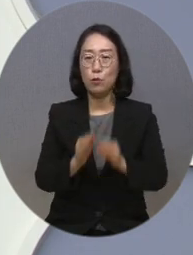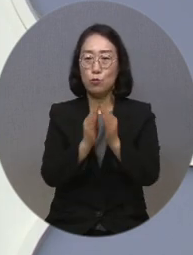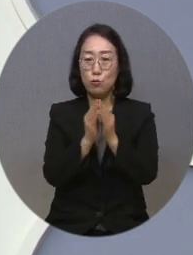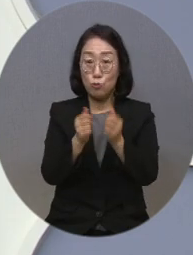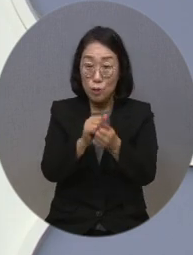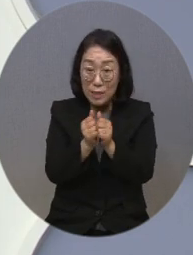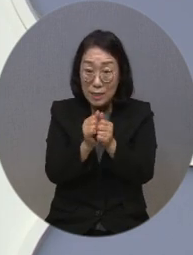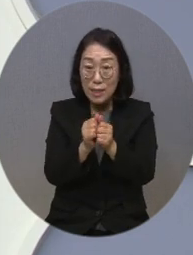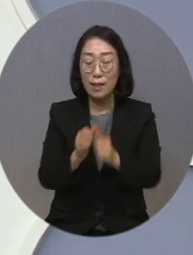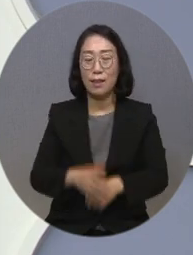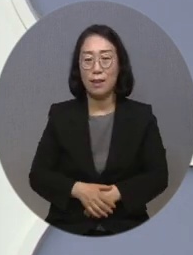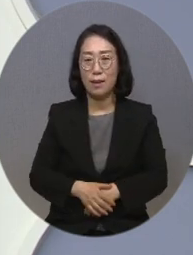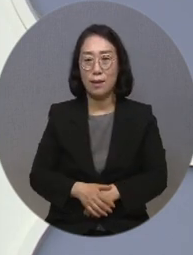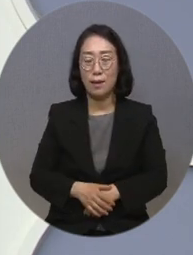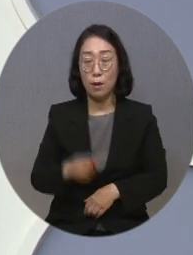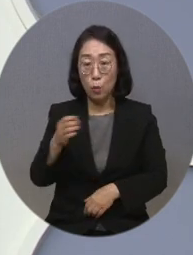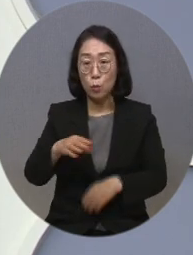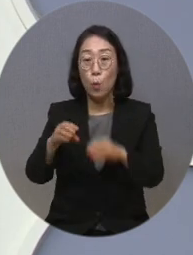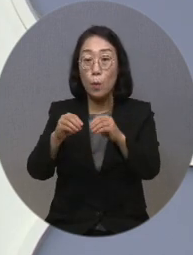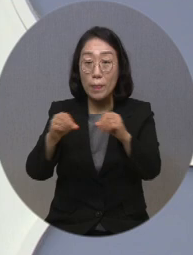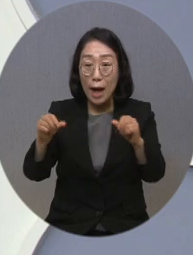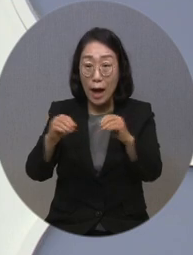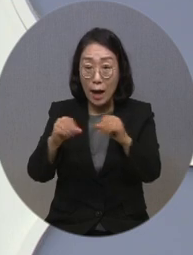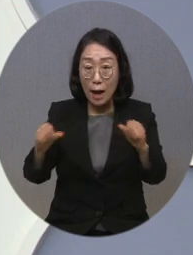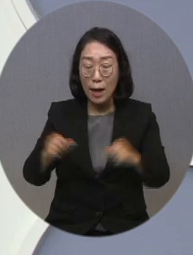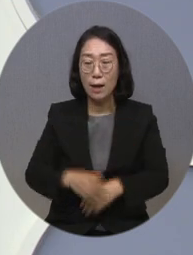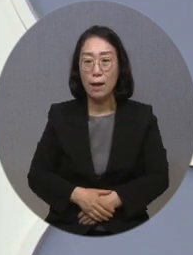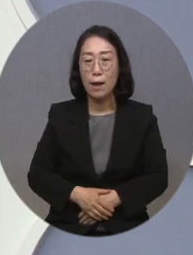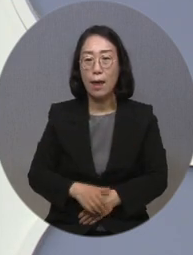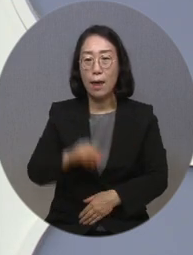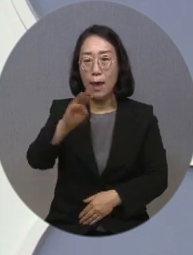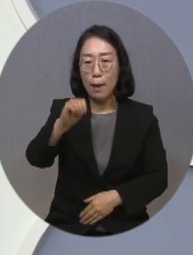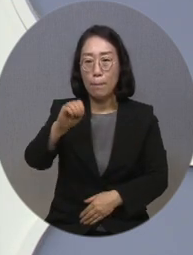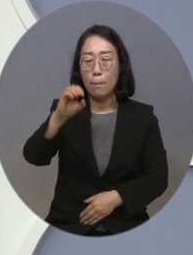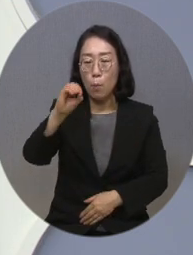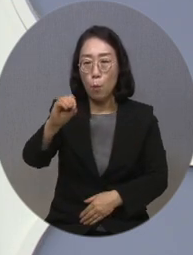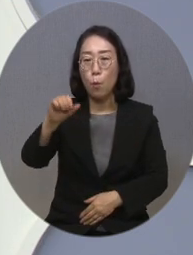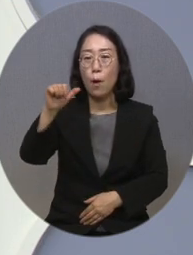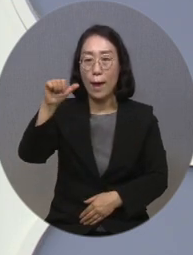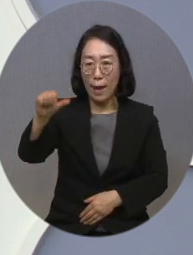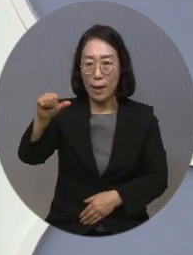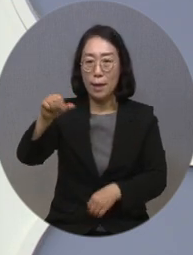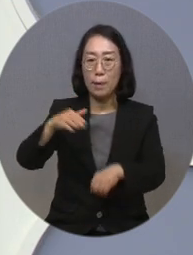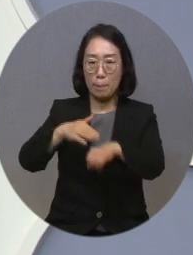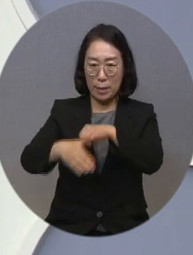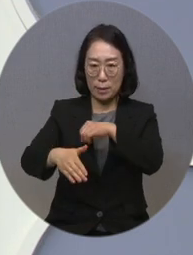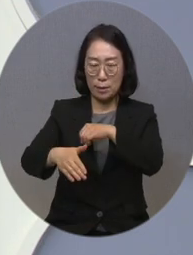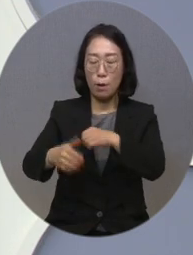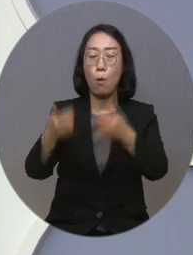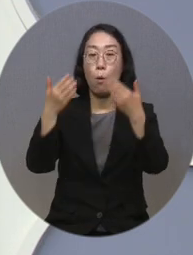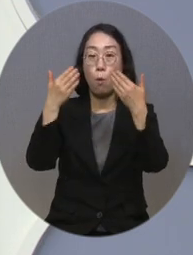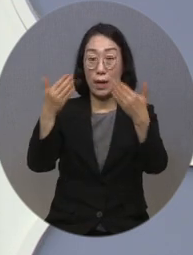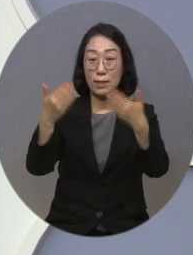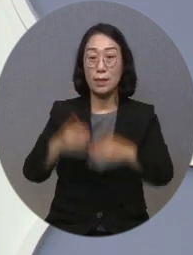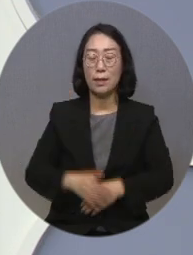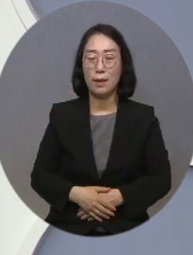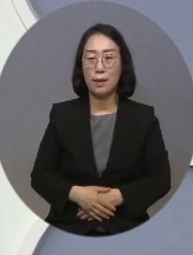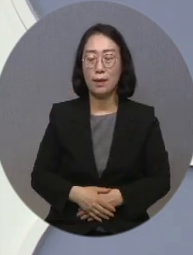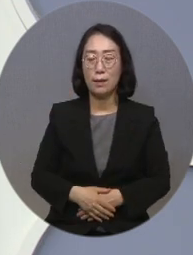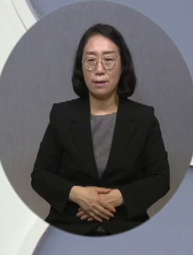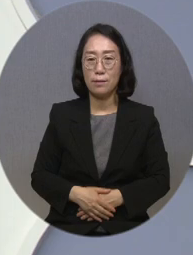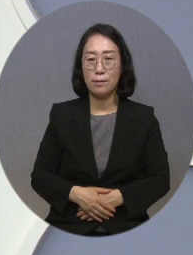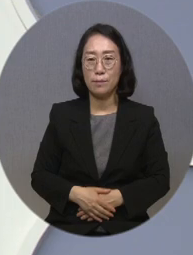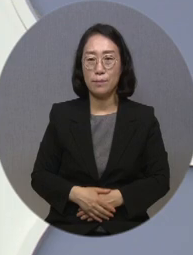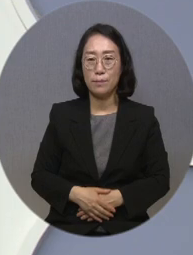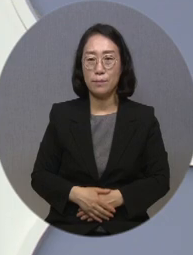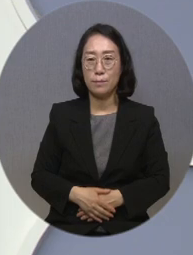실제 땅을 사야 저는 MOA 형태, 어그리먼트 형태로 했기 때문에 거의 확실한 거죠. 예, 그래서 그렇게 해서